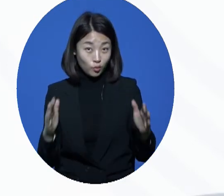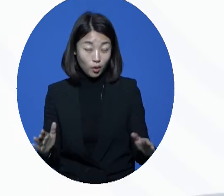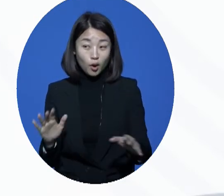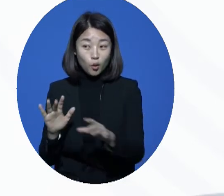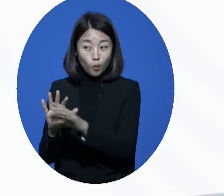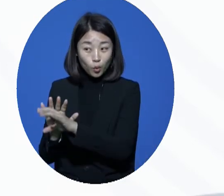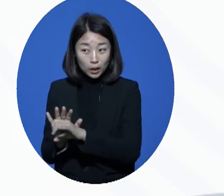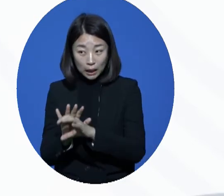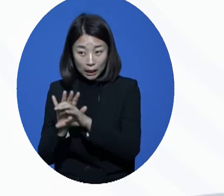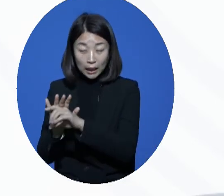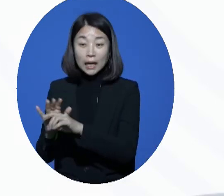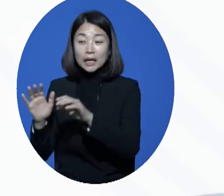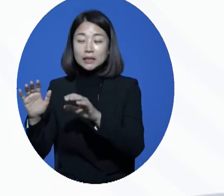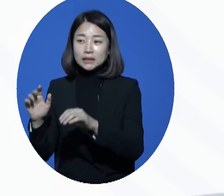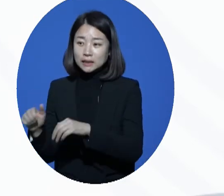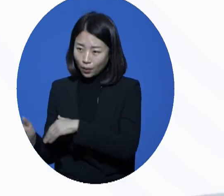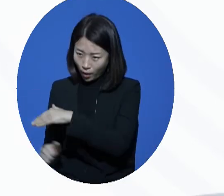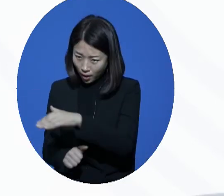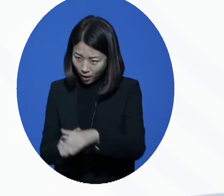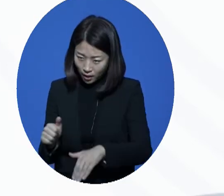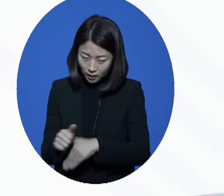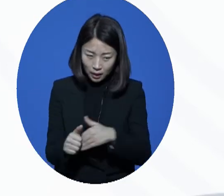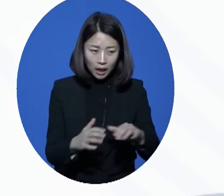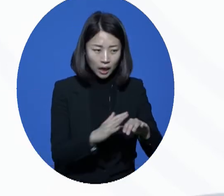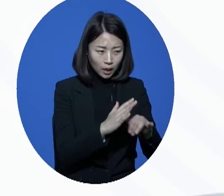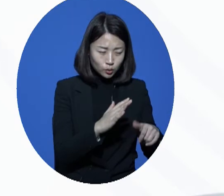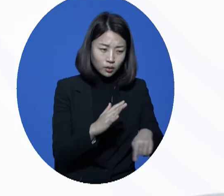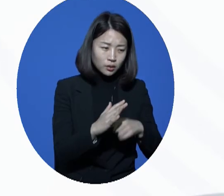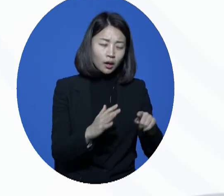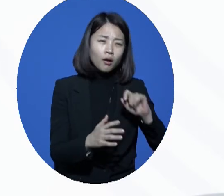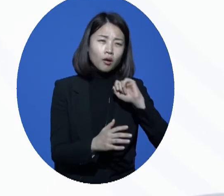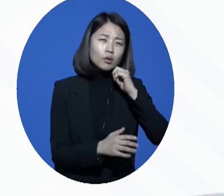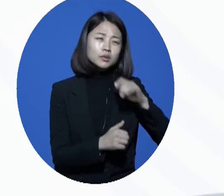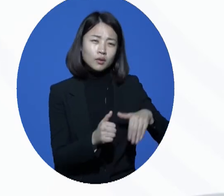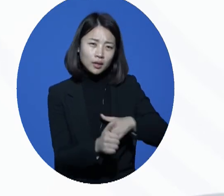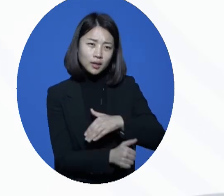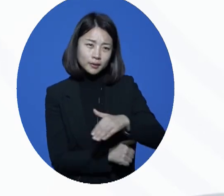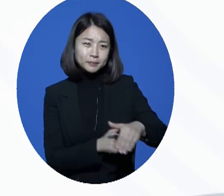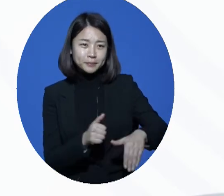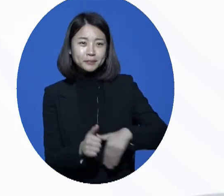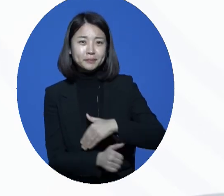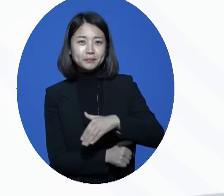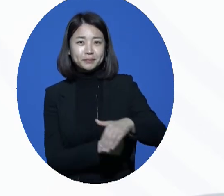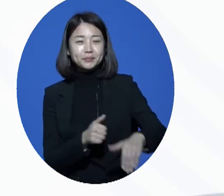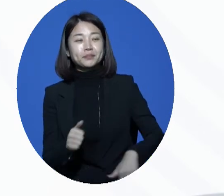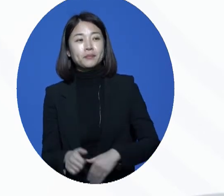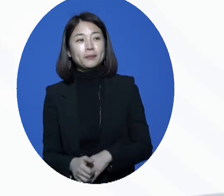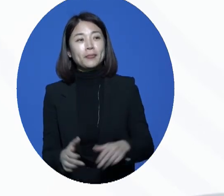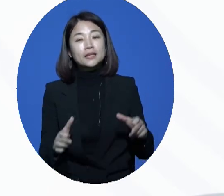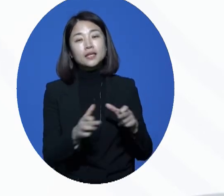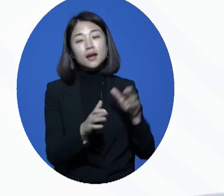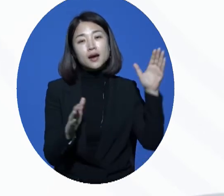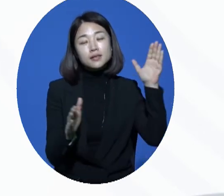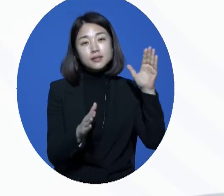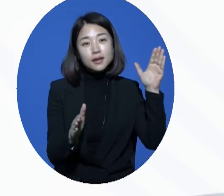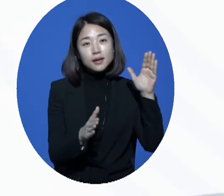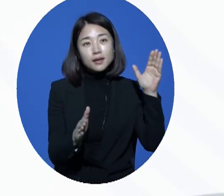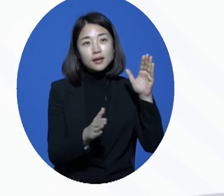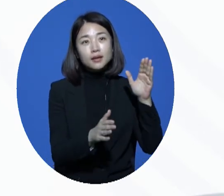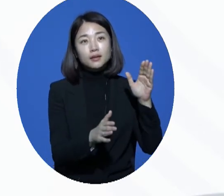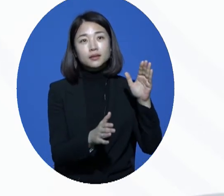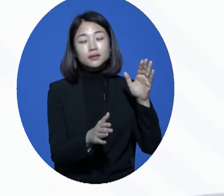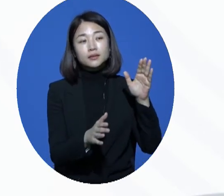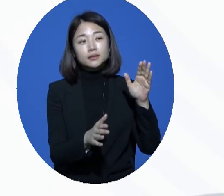발달 장애인과 그 가족이 겪은 어려움에 관한 이야기와 함께 그 장애 학생의 교육에